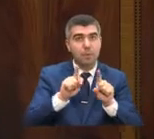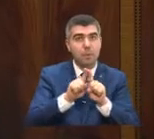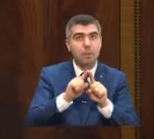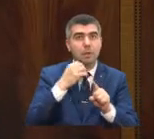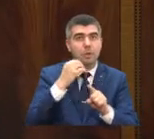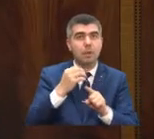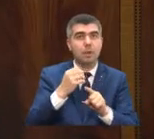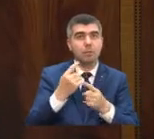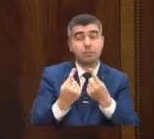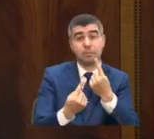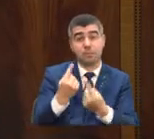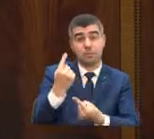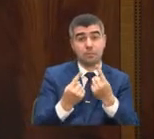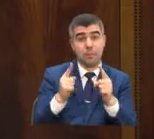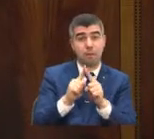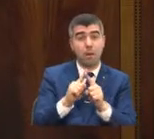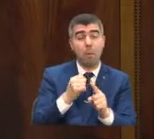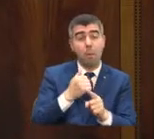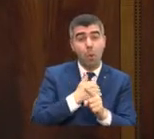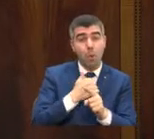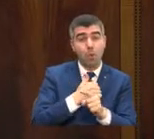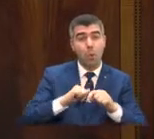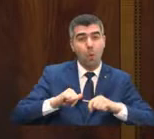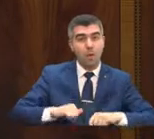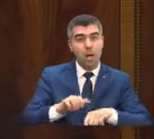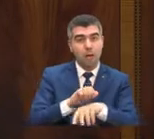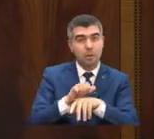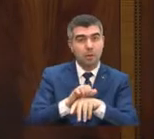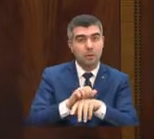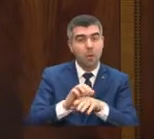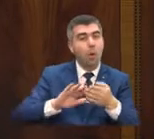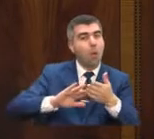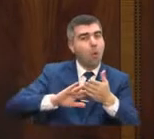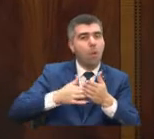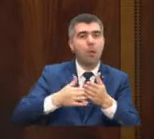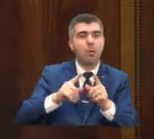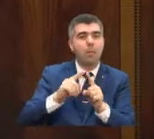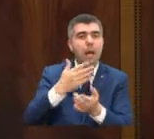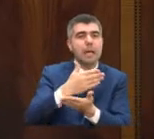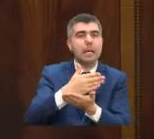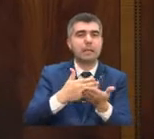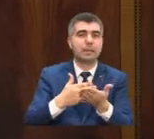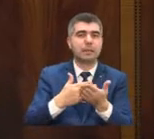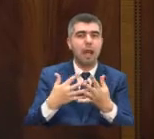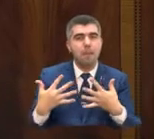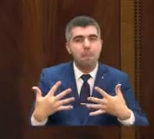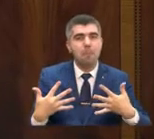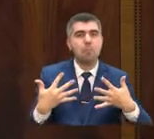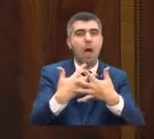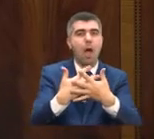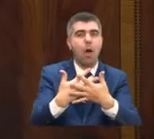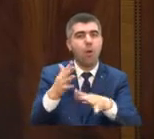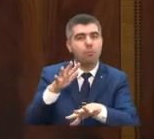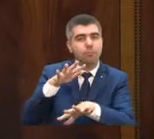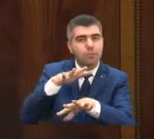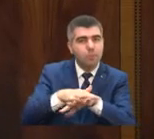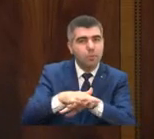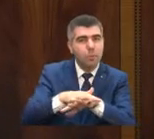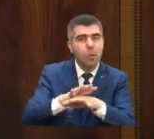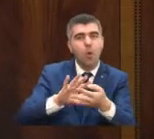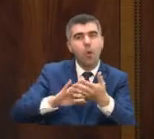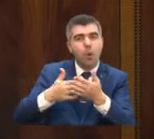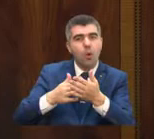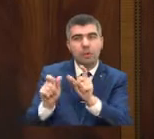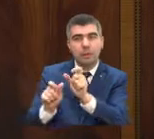على مؤسسات الدولة ومصالح الأمنية فقط، بل هي مسؤولية مشتركة تدعونا جميعا من مؤسسات